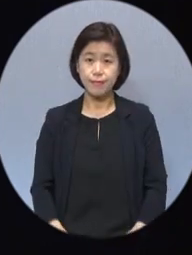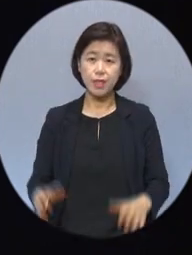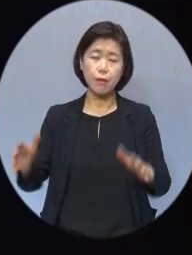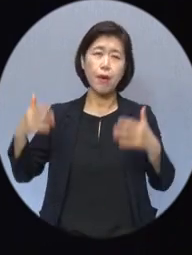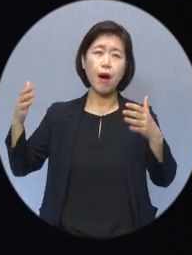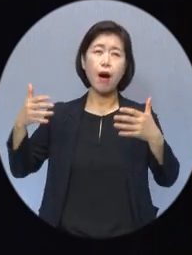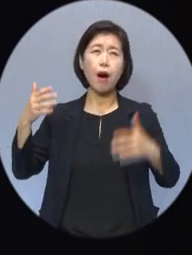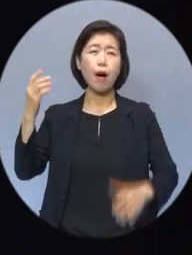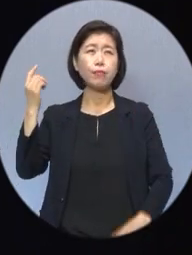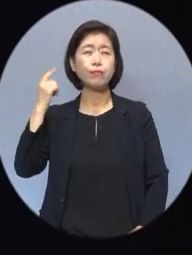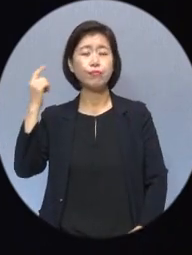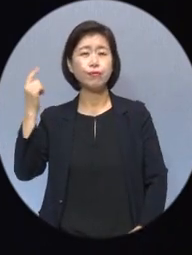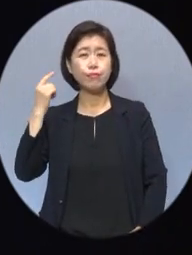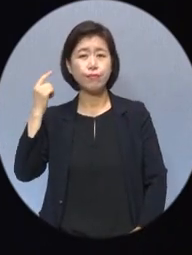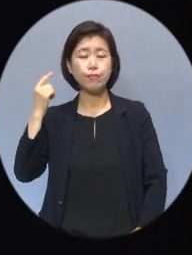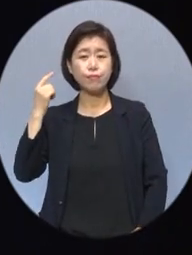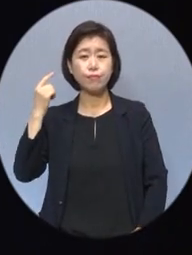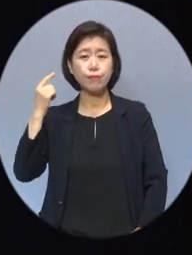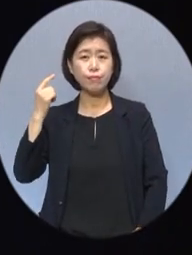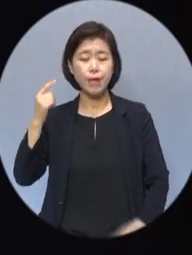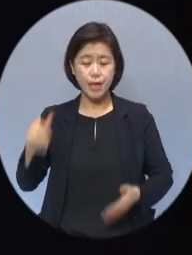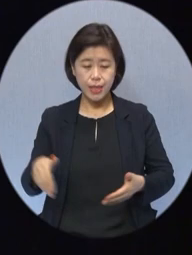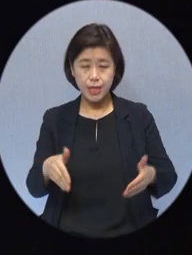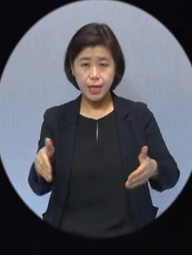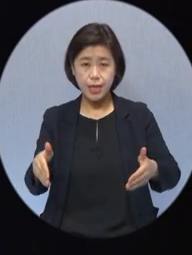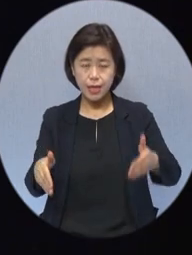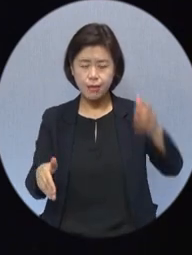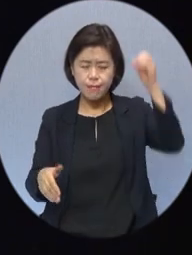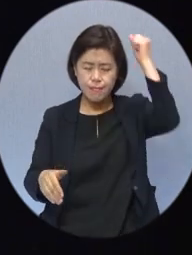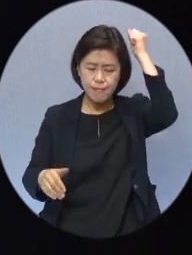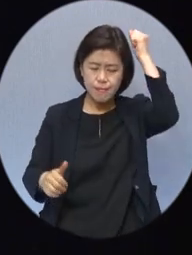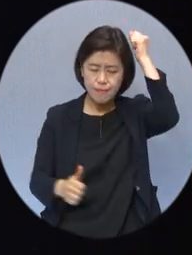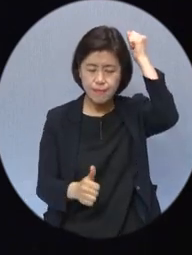바람소리 휘몰아치는 길 위에 있다.